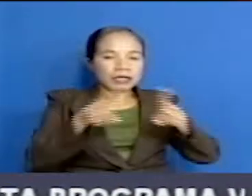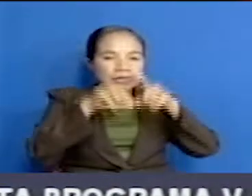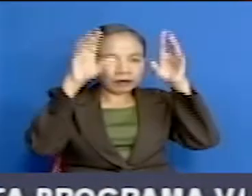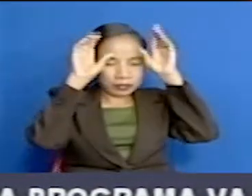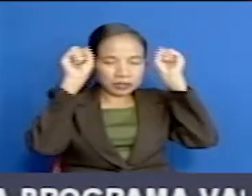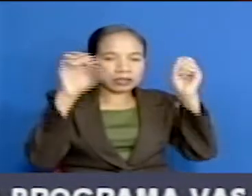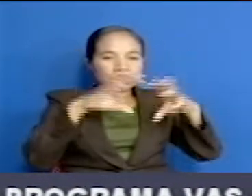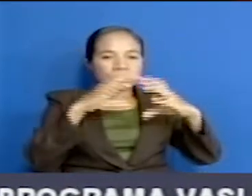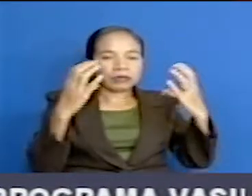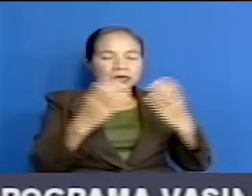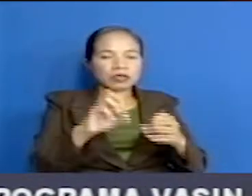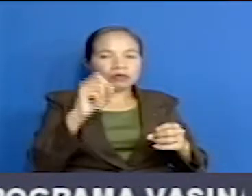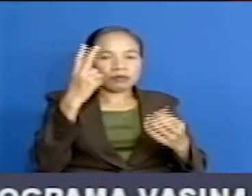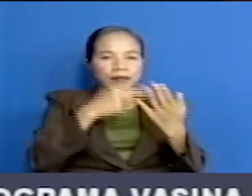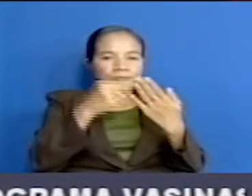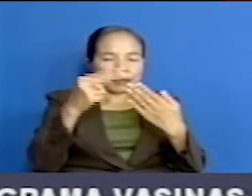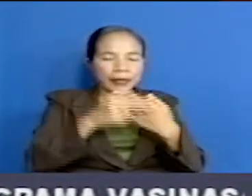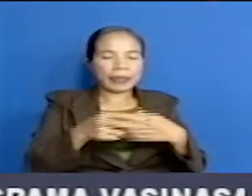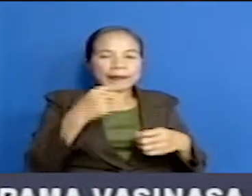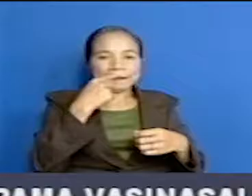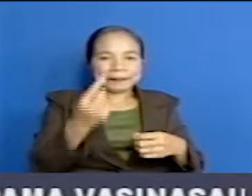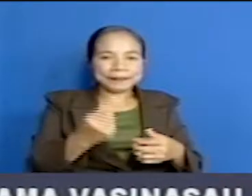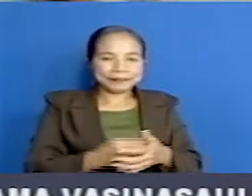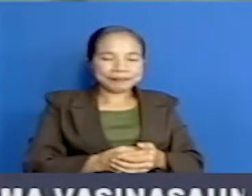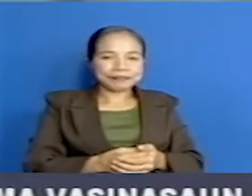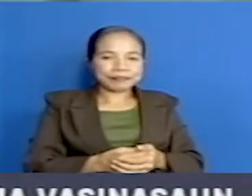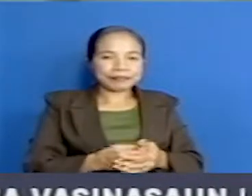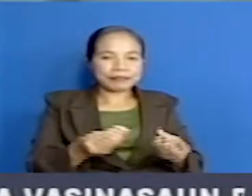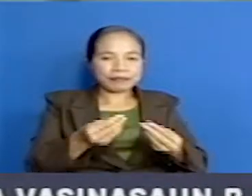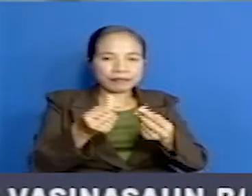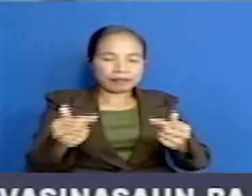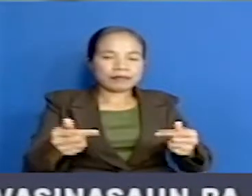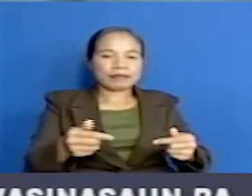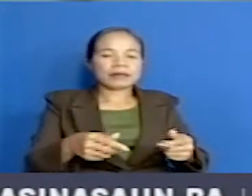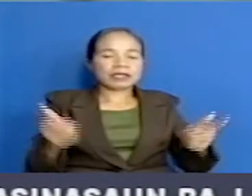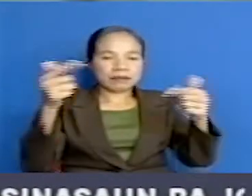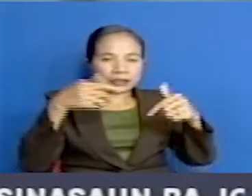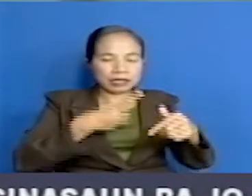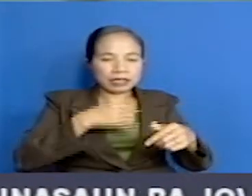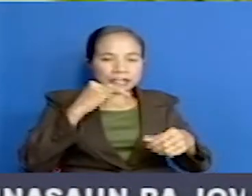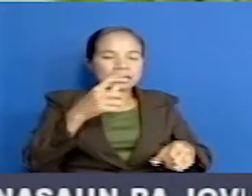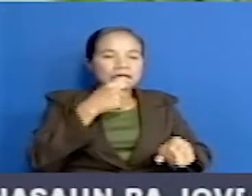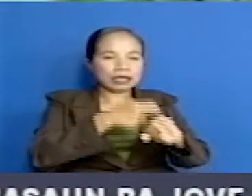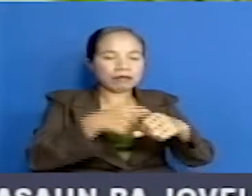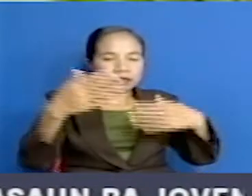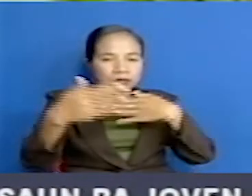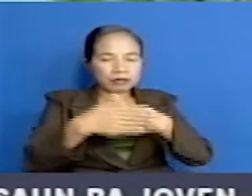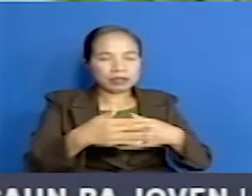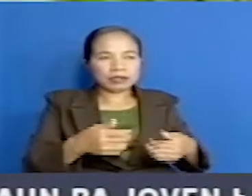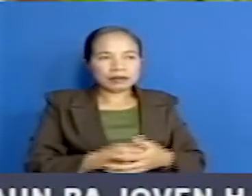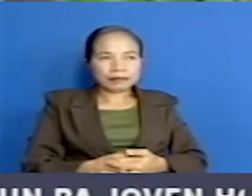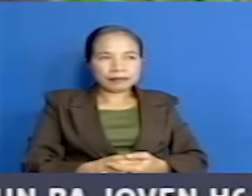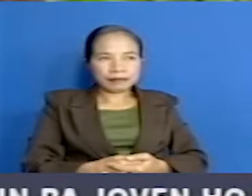presidenti komisau 12 de novembro reforsa katak. Ahuk desang makstal diang seto odili iha tempo besi. Oin